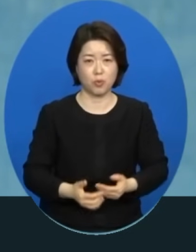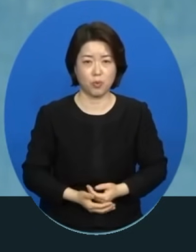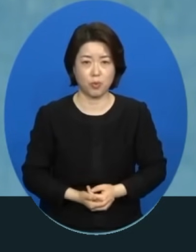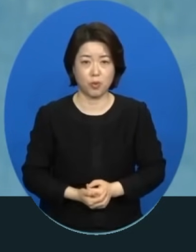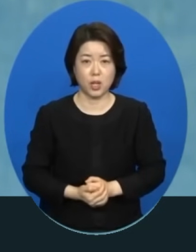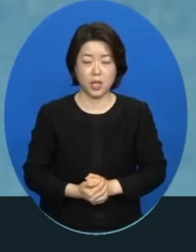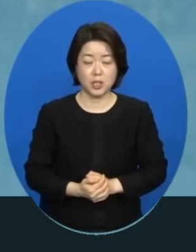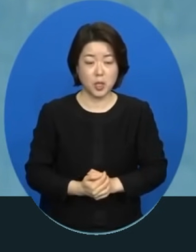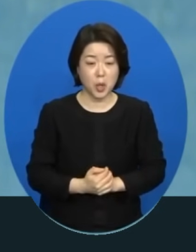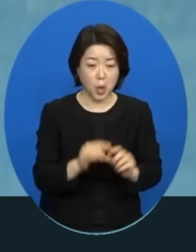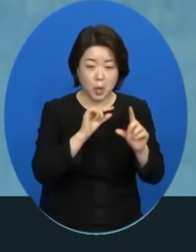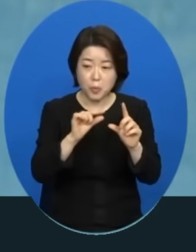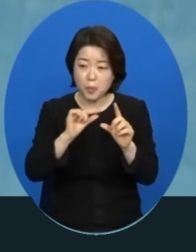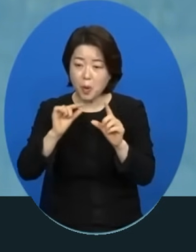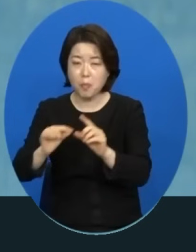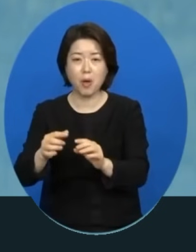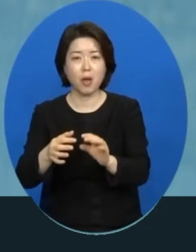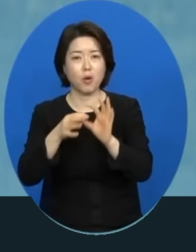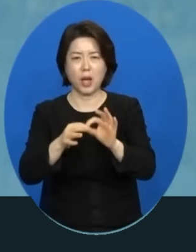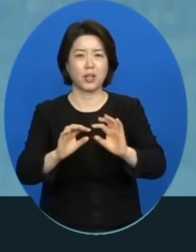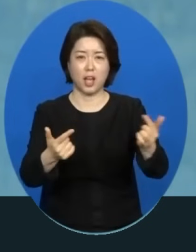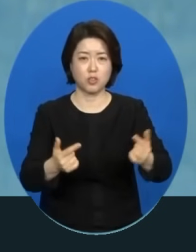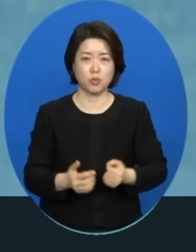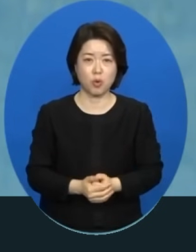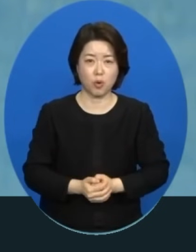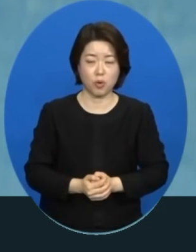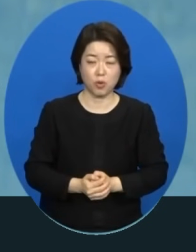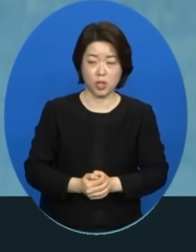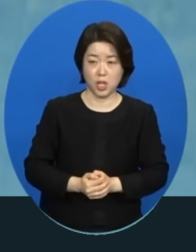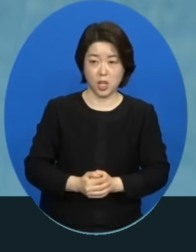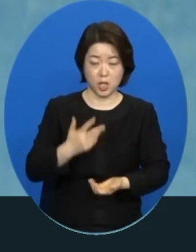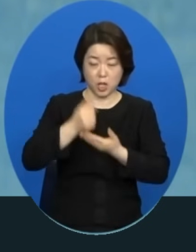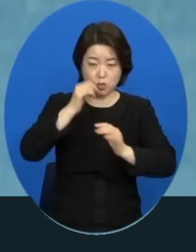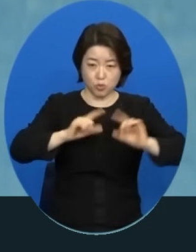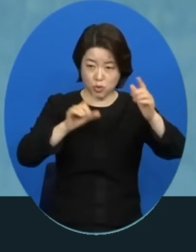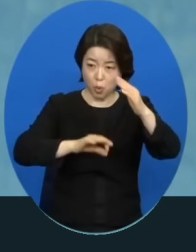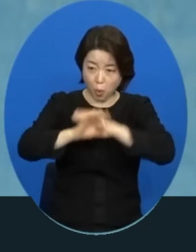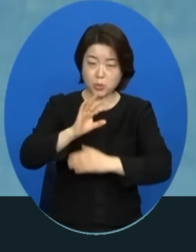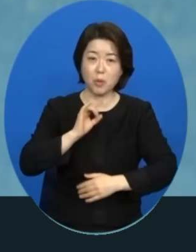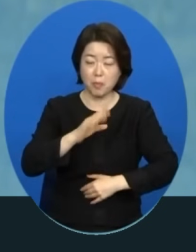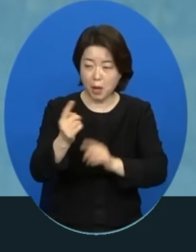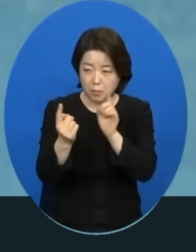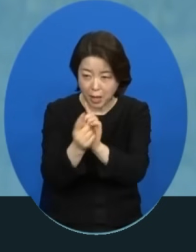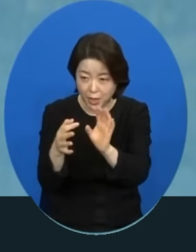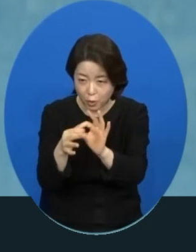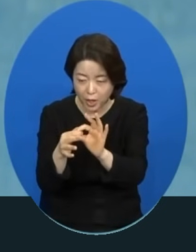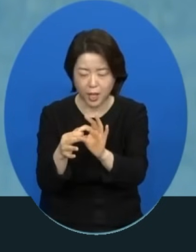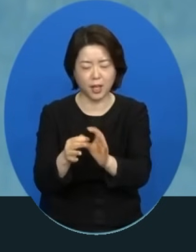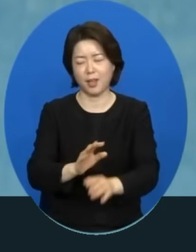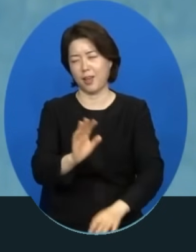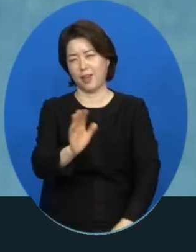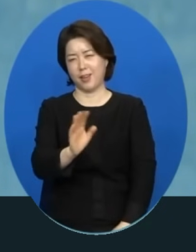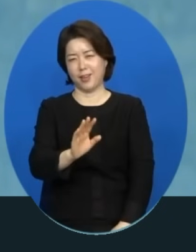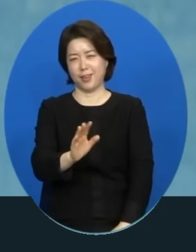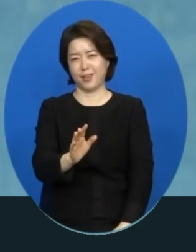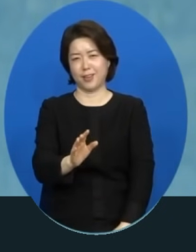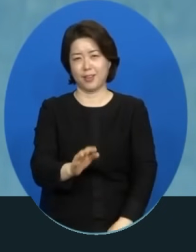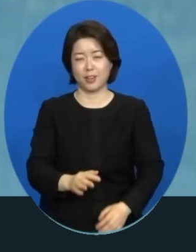그리고 파트타임 관계가 아니에요. 주일 오전만 만나는 관계, 이거 아닙니다.